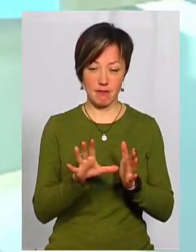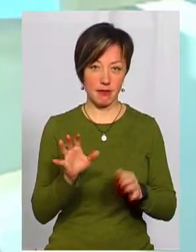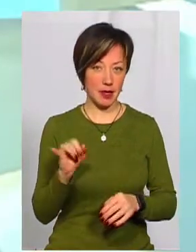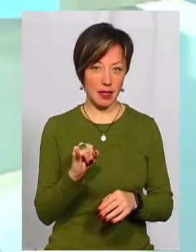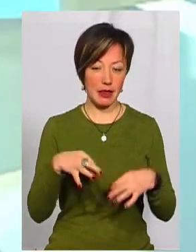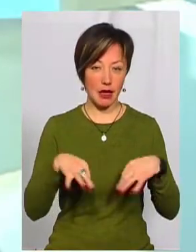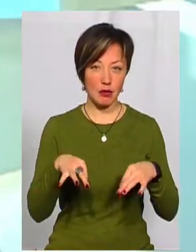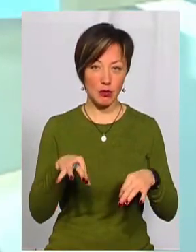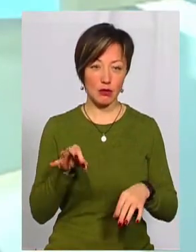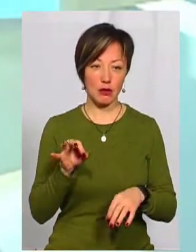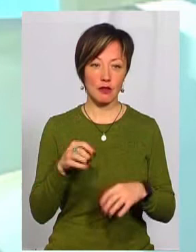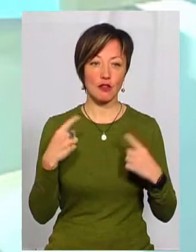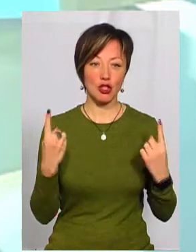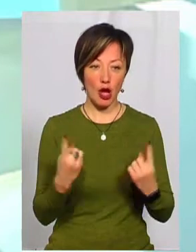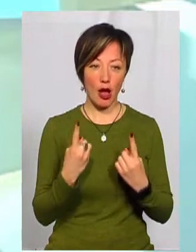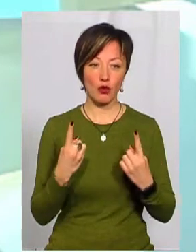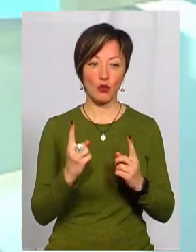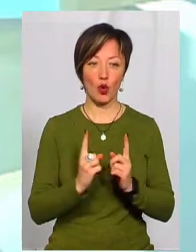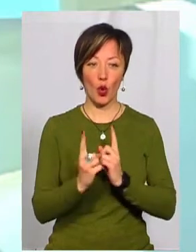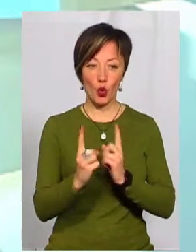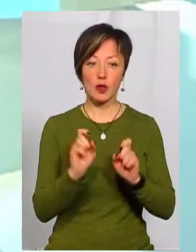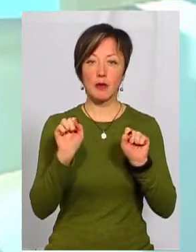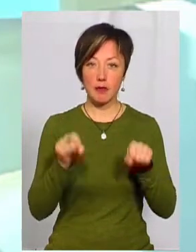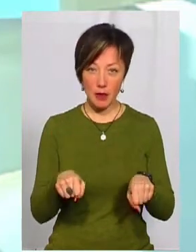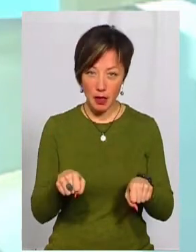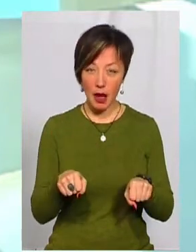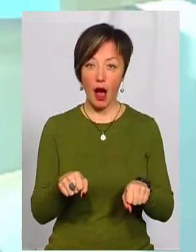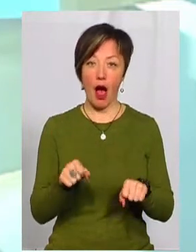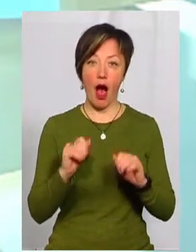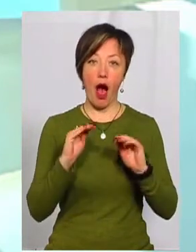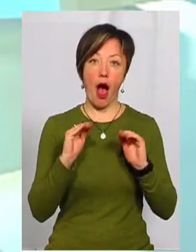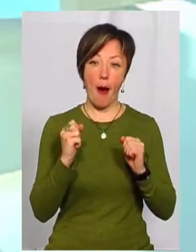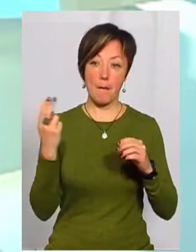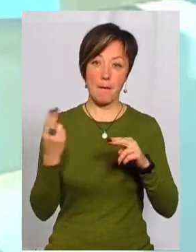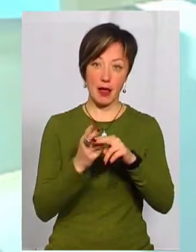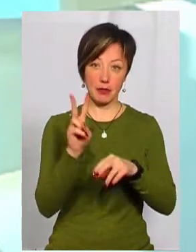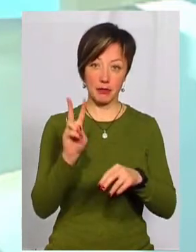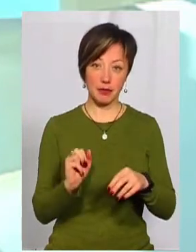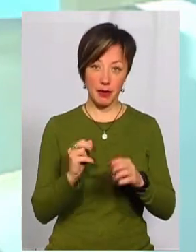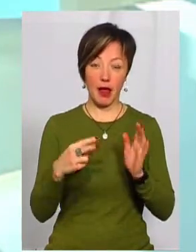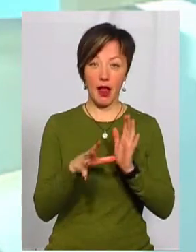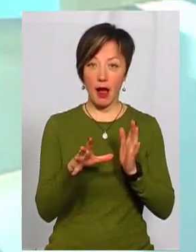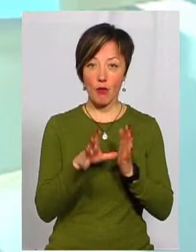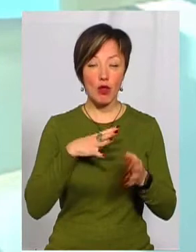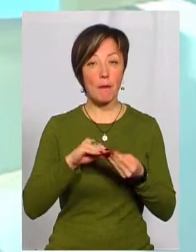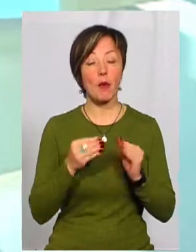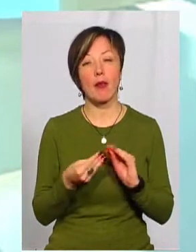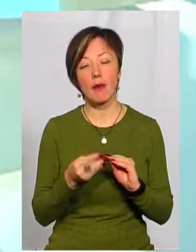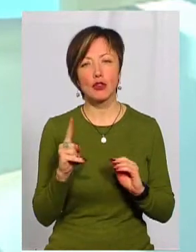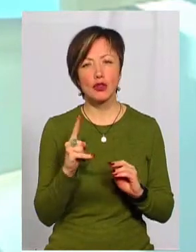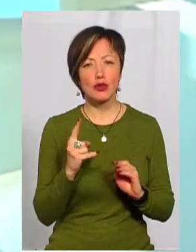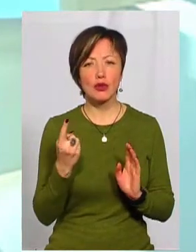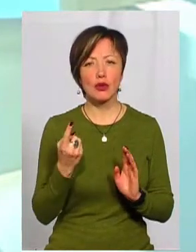і транспорт в звичайному русі міг рухатися, а в автономному ходу були проблеми. І